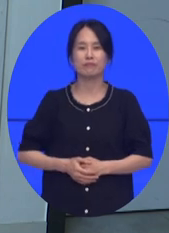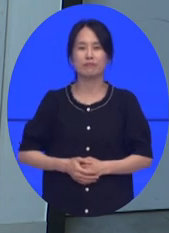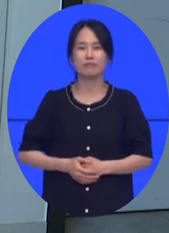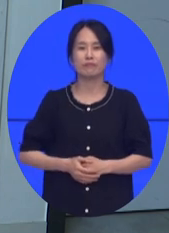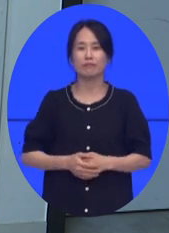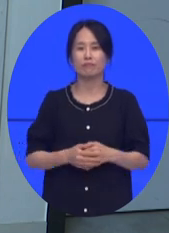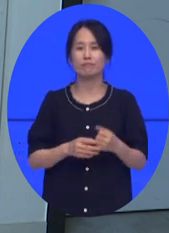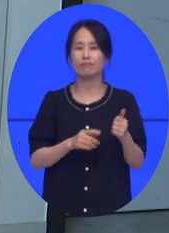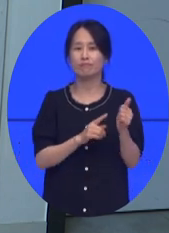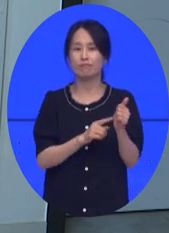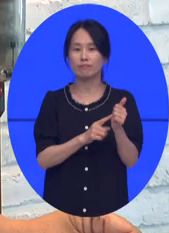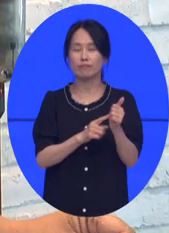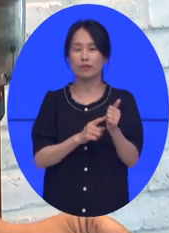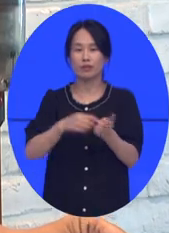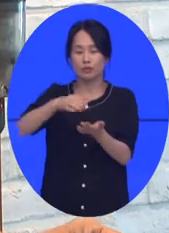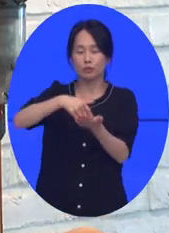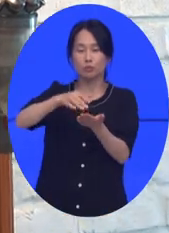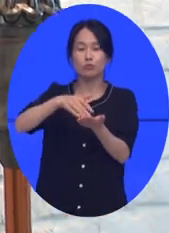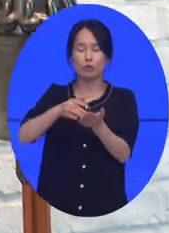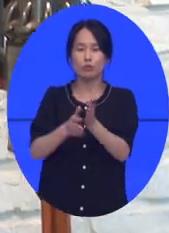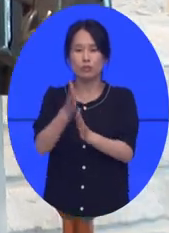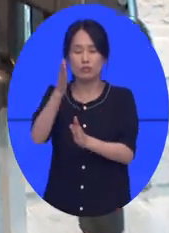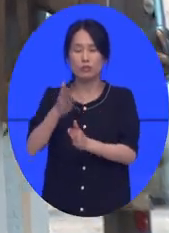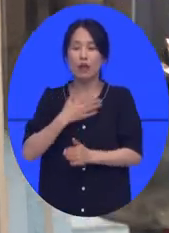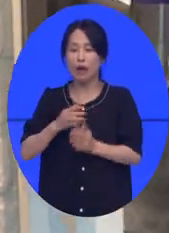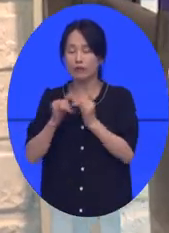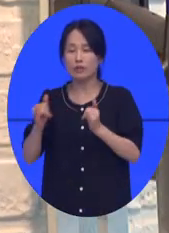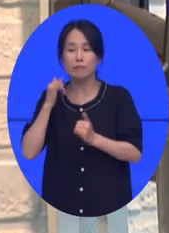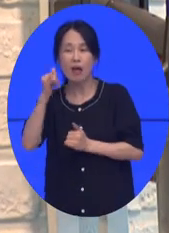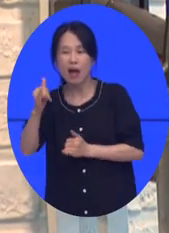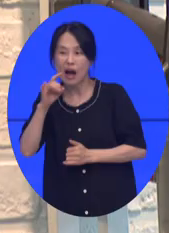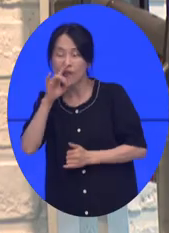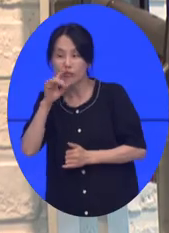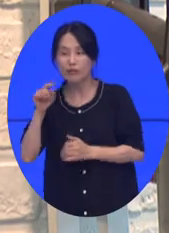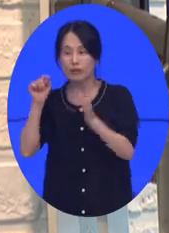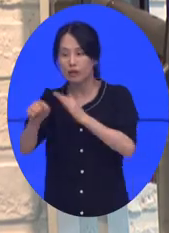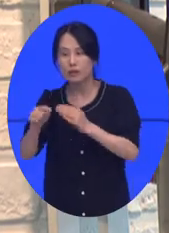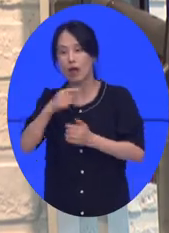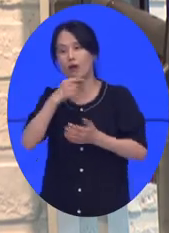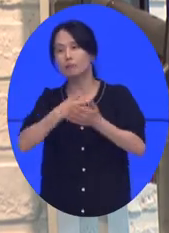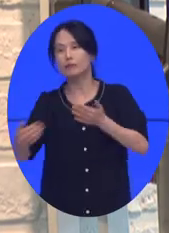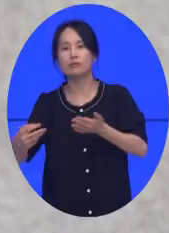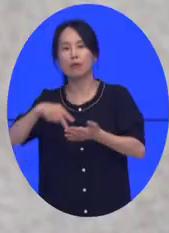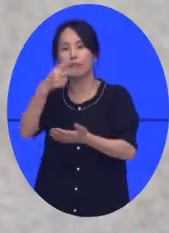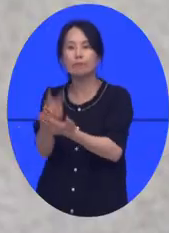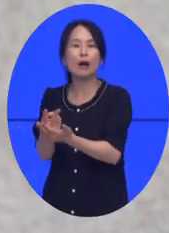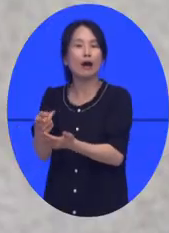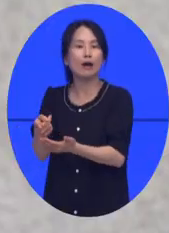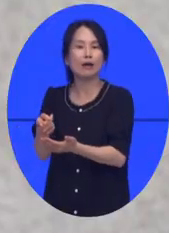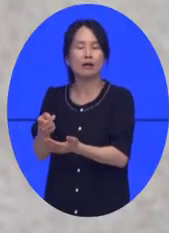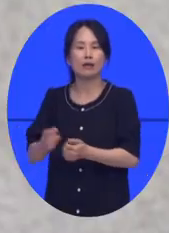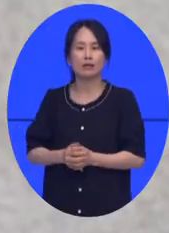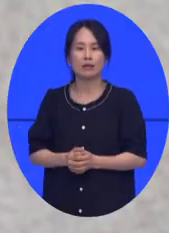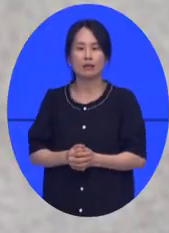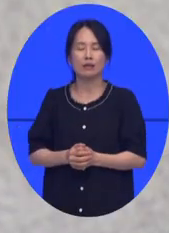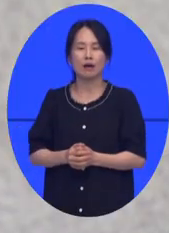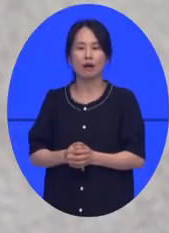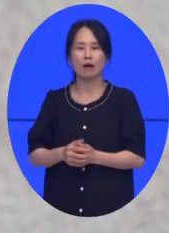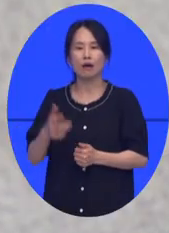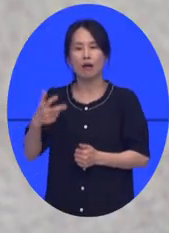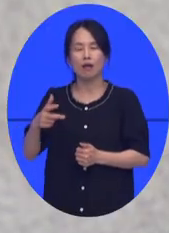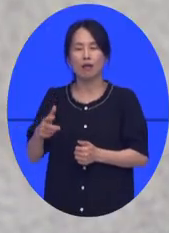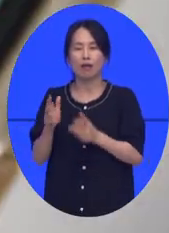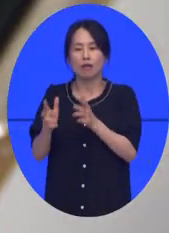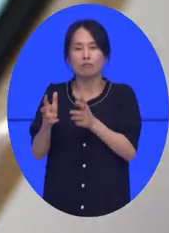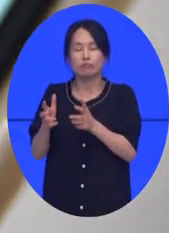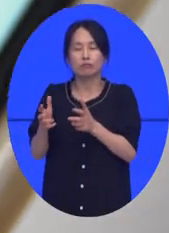김미정 씨는 동주천시에서 혼자 사는 지인이 연락을 받지 않아 찾아가 봤는데 피를 흘리며 쓰러져 있던 상황. 신장투석이 시급해 큰